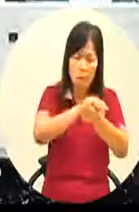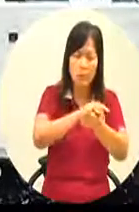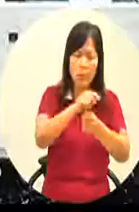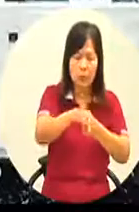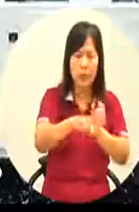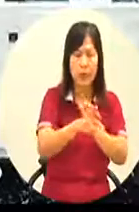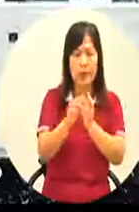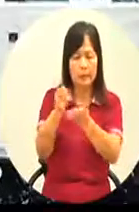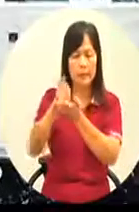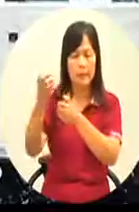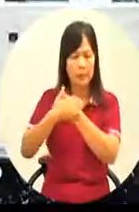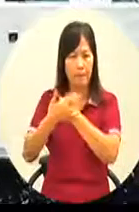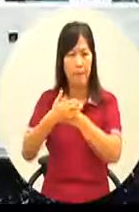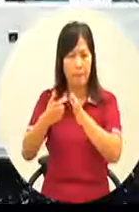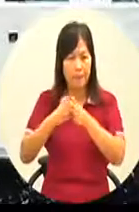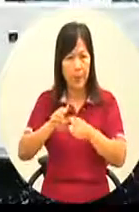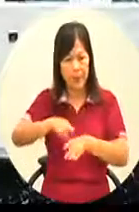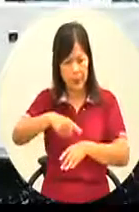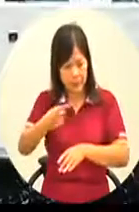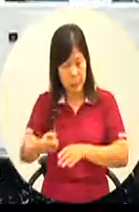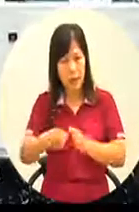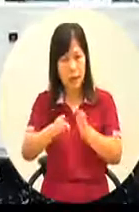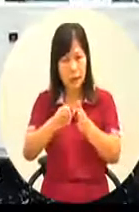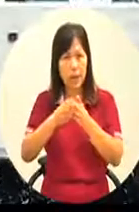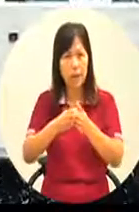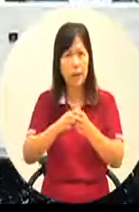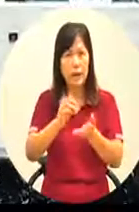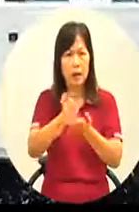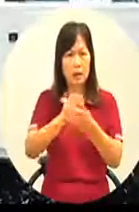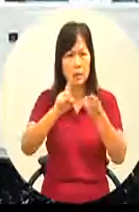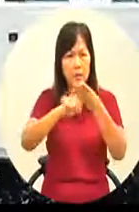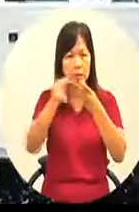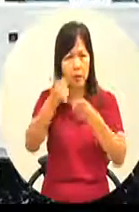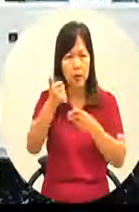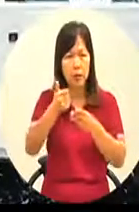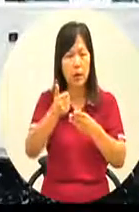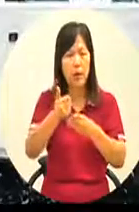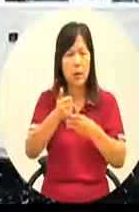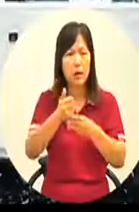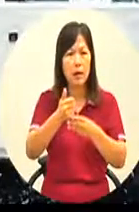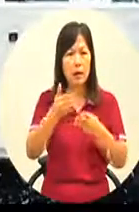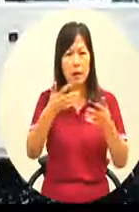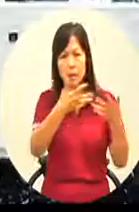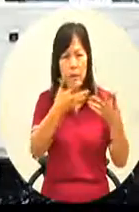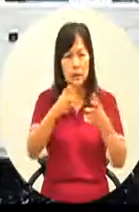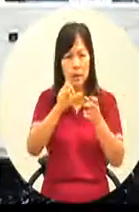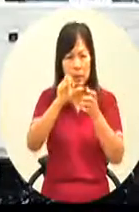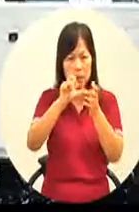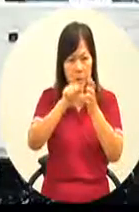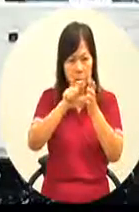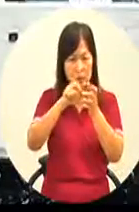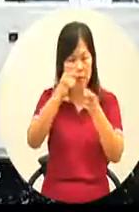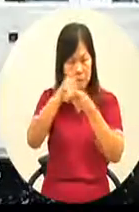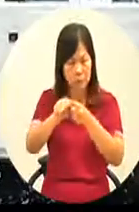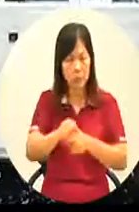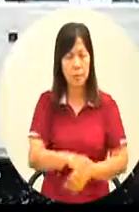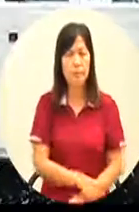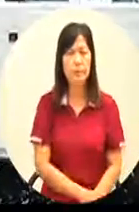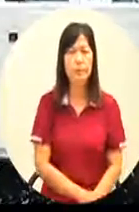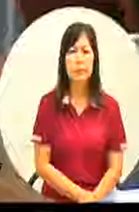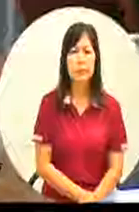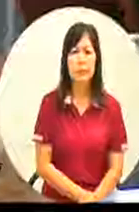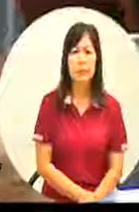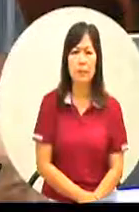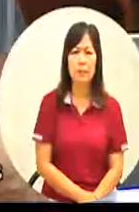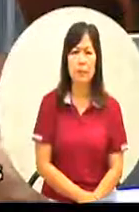好好。来，接下来。我们请王耀义议员哈啊，执行十五分钟。 好，谢谢主